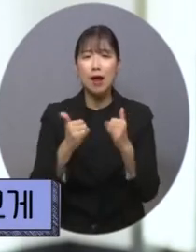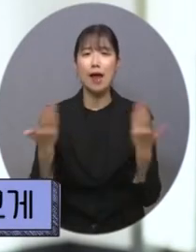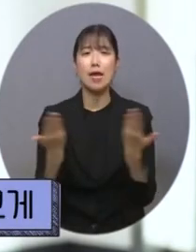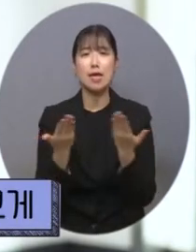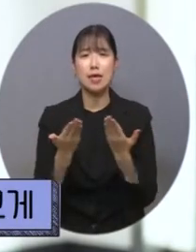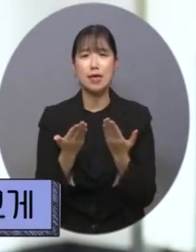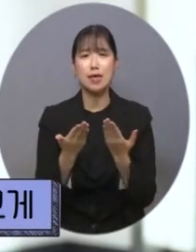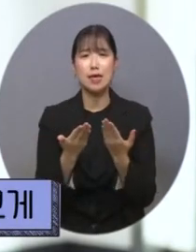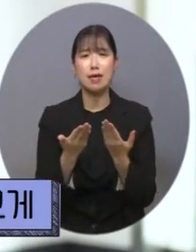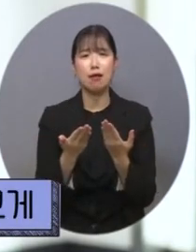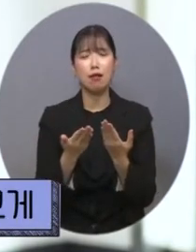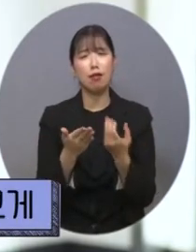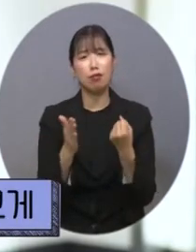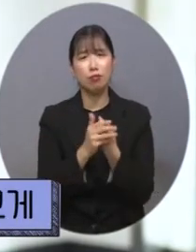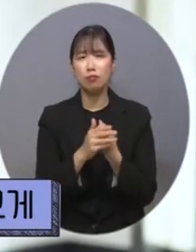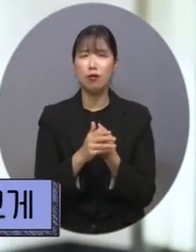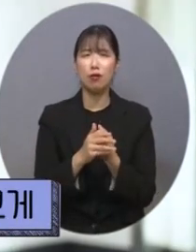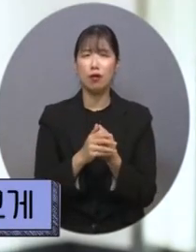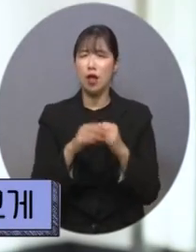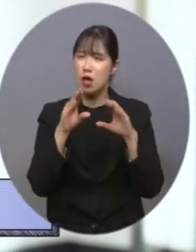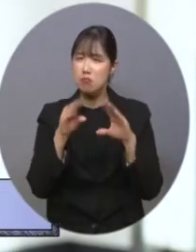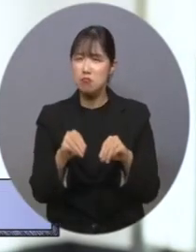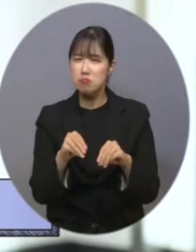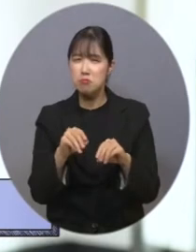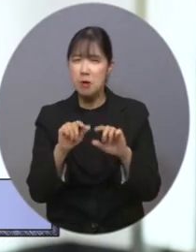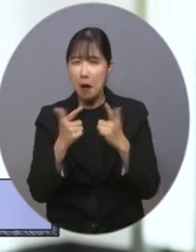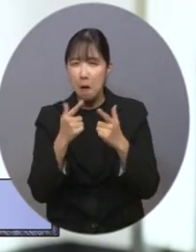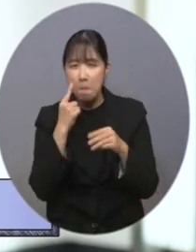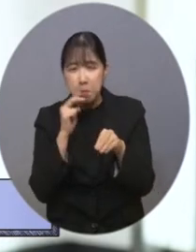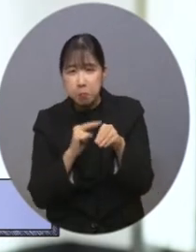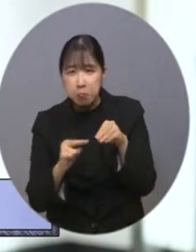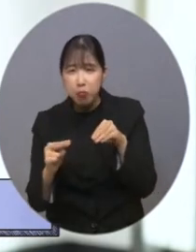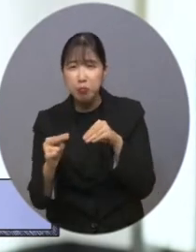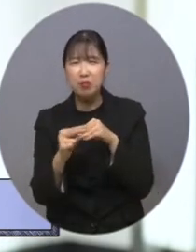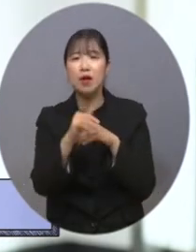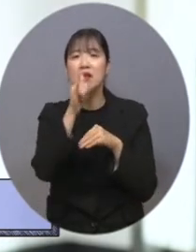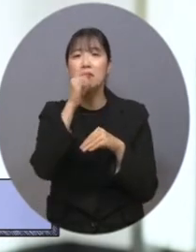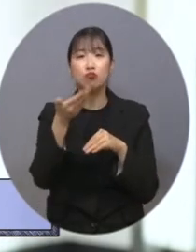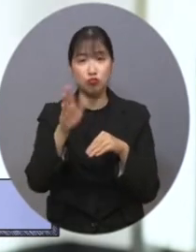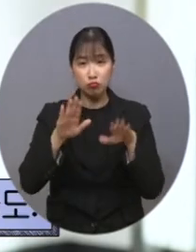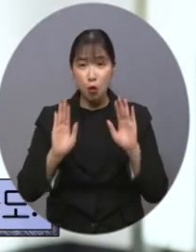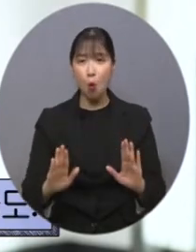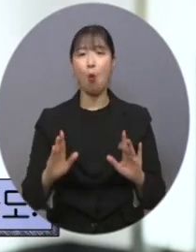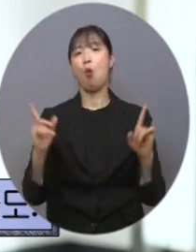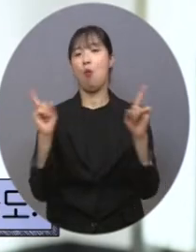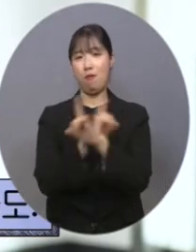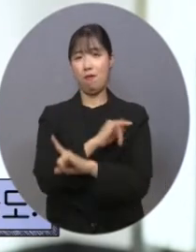일을 한다고 해서 뭐 문제가 있지 않고 보는데 사실은 그게 조금 지나고 나니까 그런 건 인식은 없었고요.